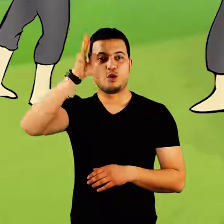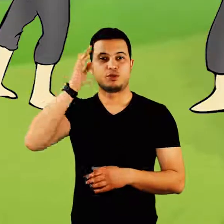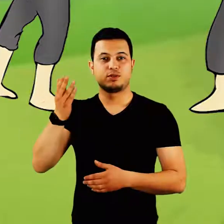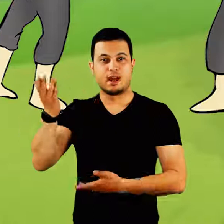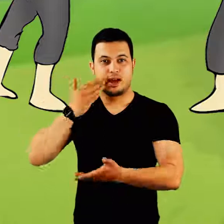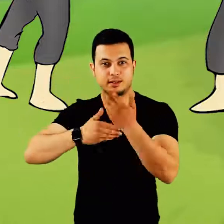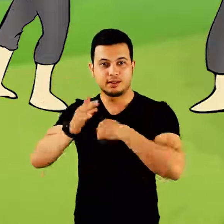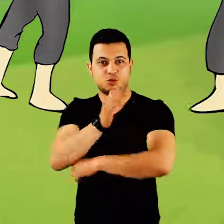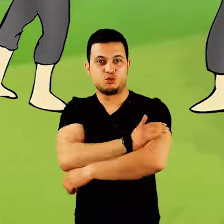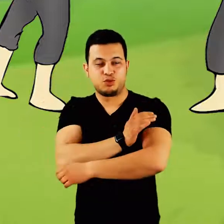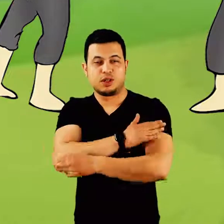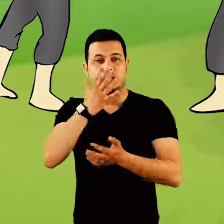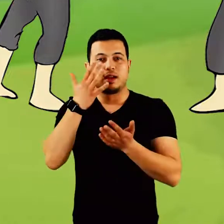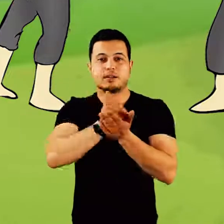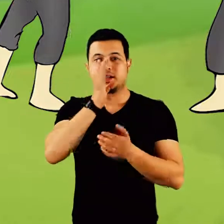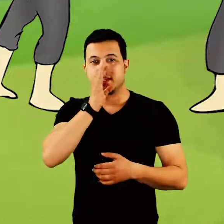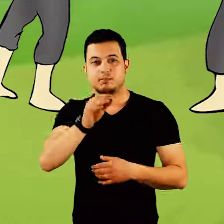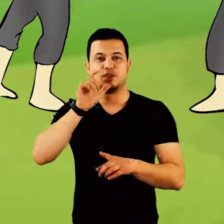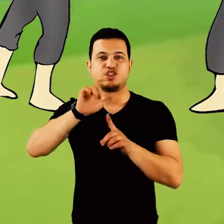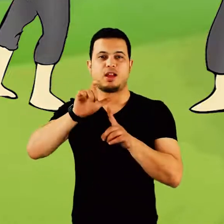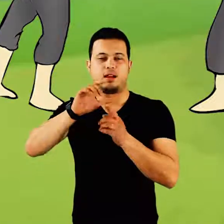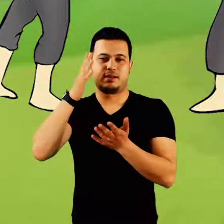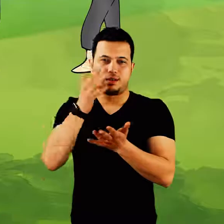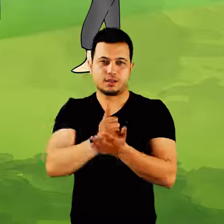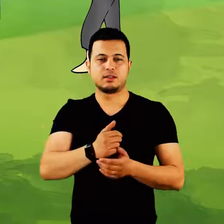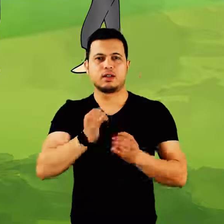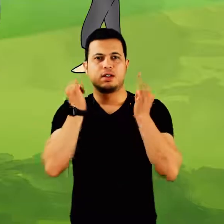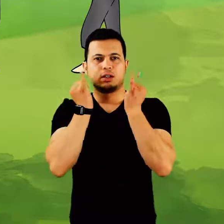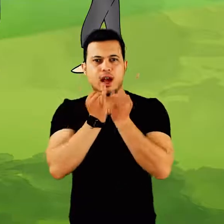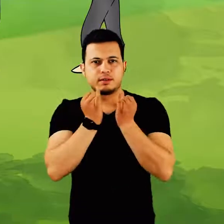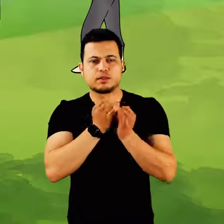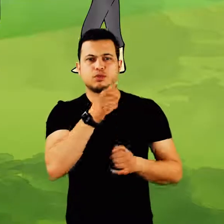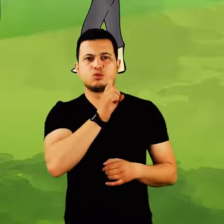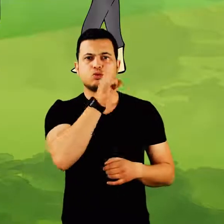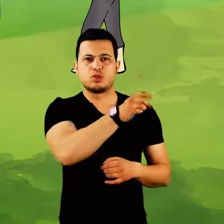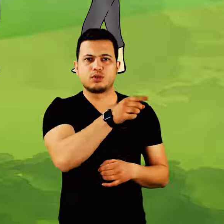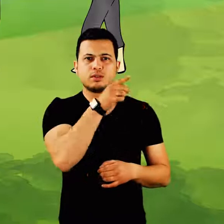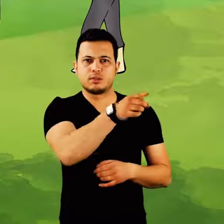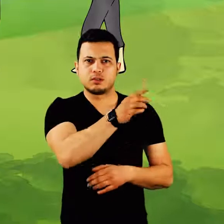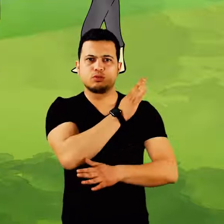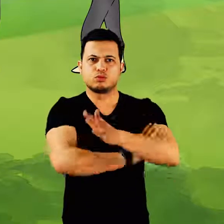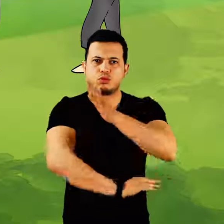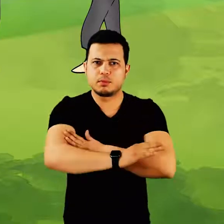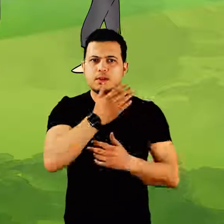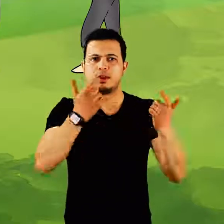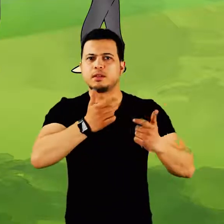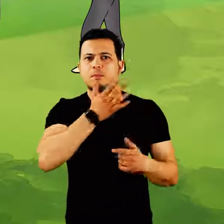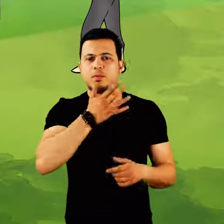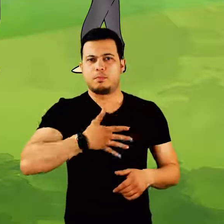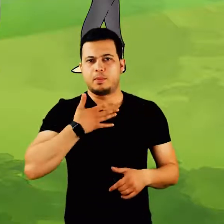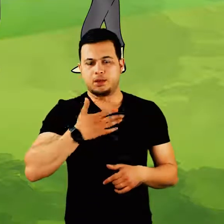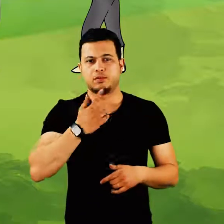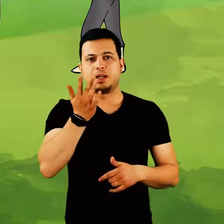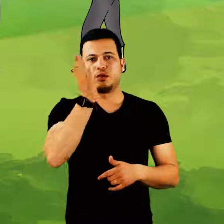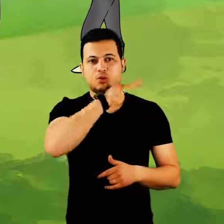kazanan Çınar oldu. Pınar kardeşinin böyle güreşmeyi nasıl öğrendiğini merak ediyordu doğrusu. Biraz